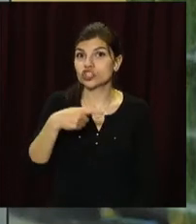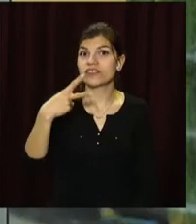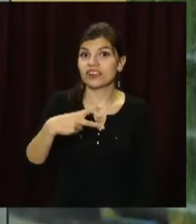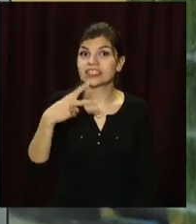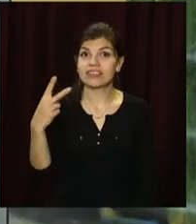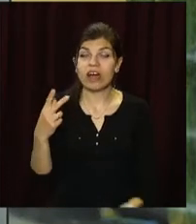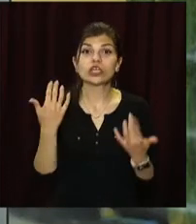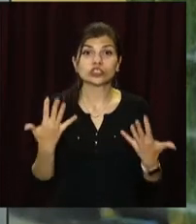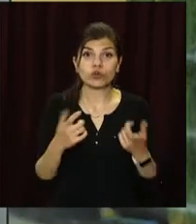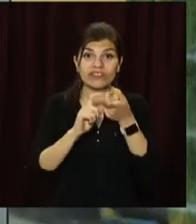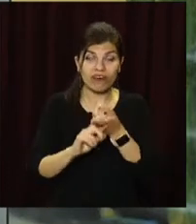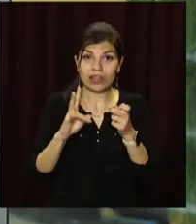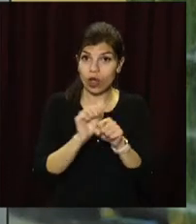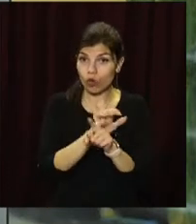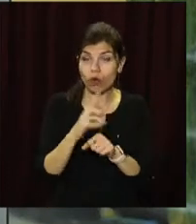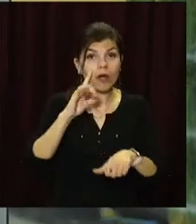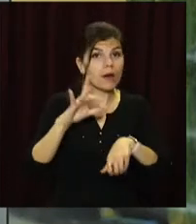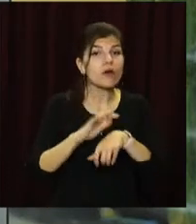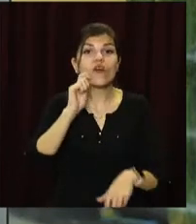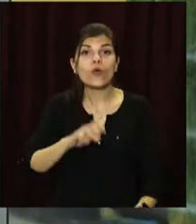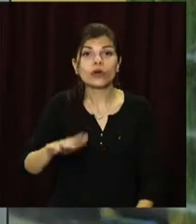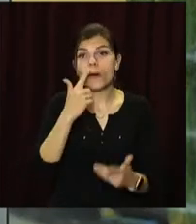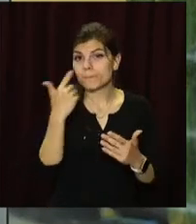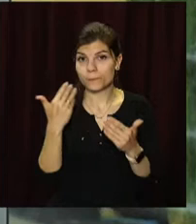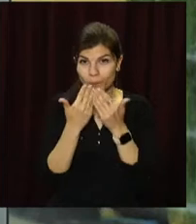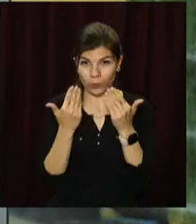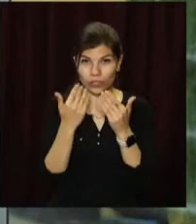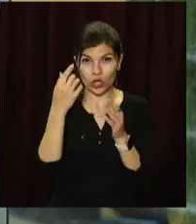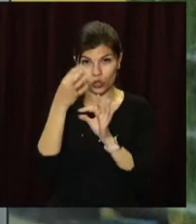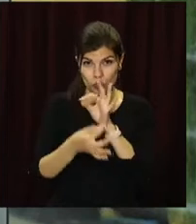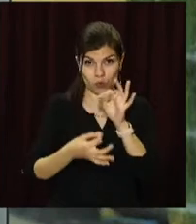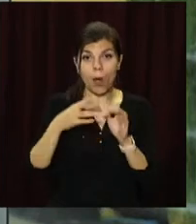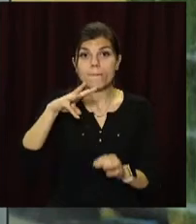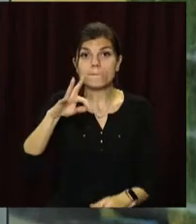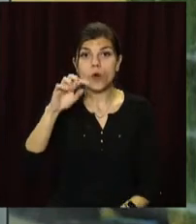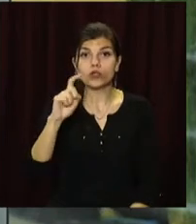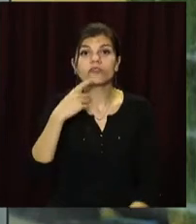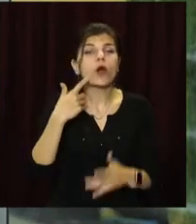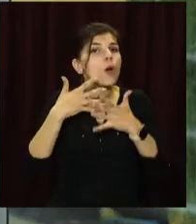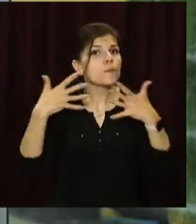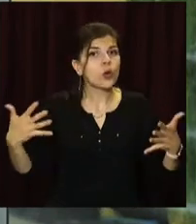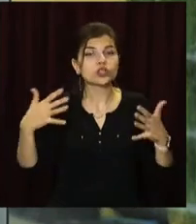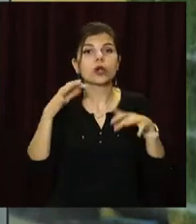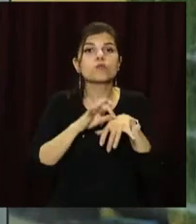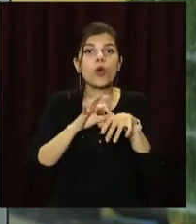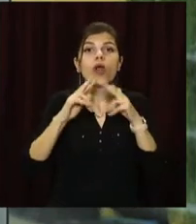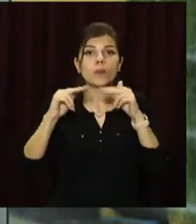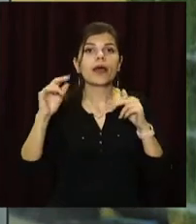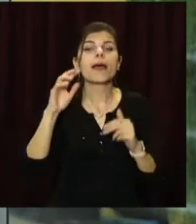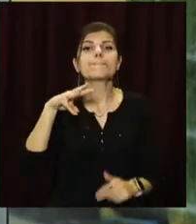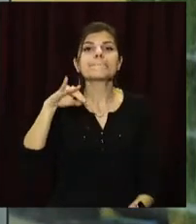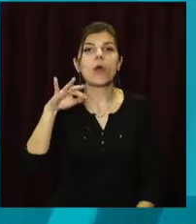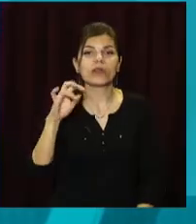1022 – стільки інфікованих на ковід зареєстрували в Україні за останню добу. У МОЗ кажуть, найбільше нових хворих у Дніпропетровській,